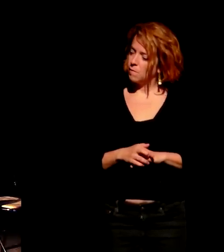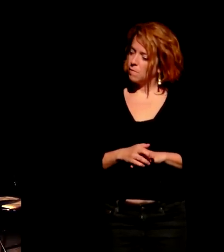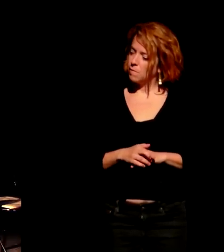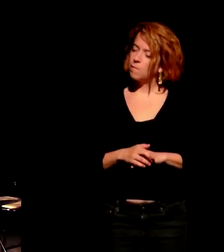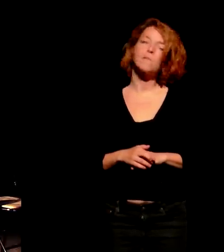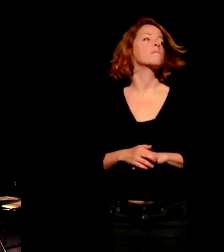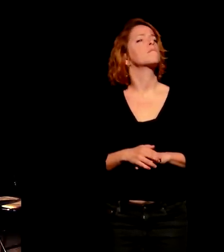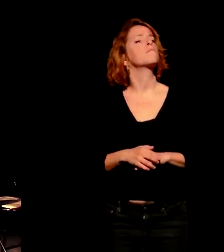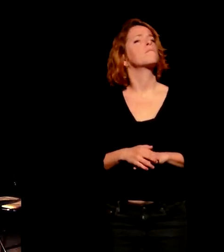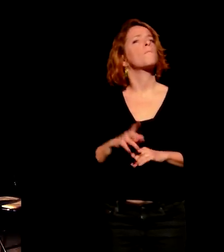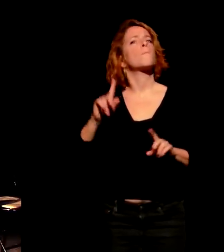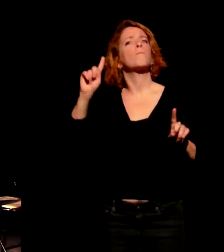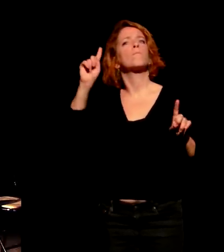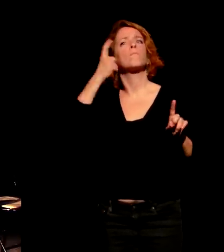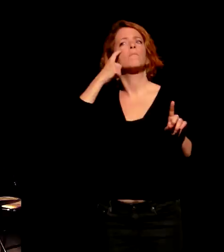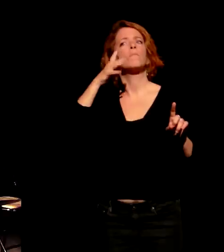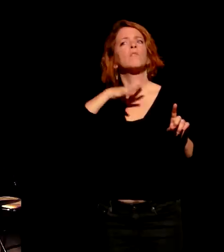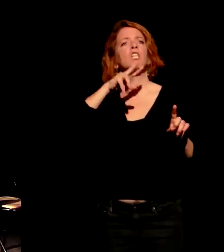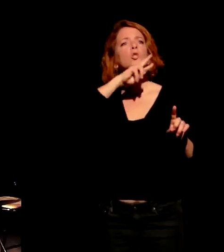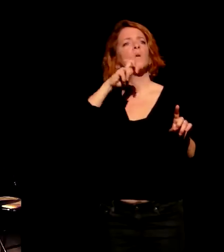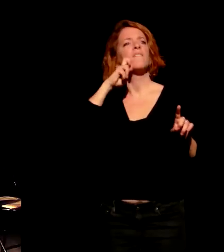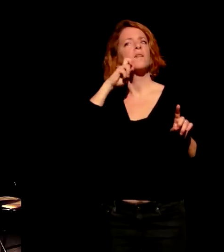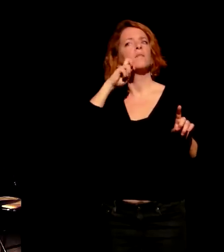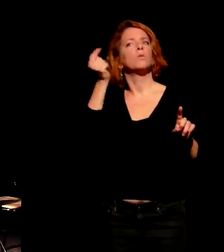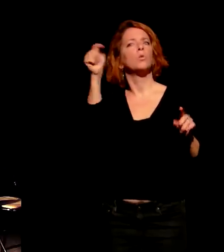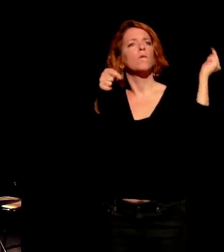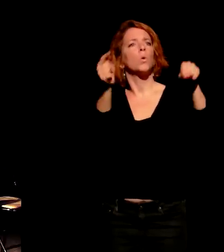On me dit que des juifs se sont glissés dans la salle.